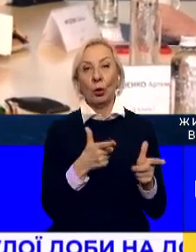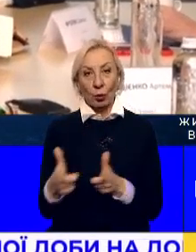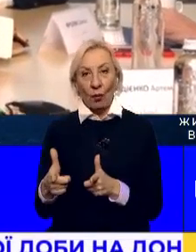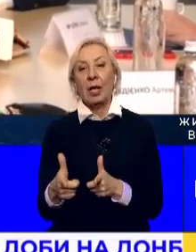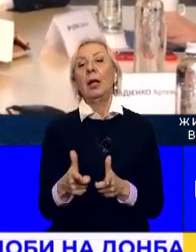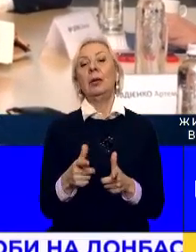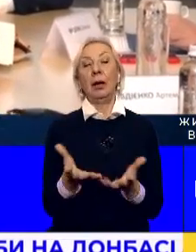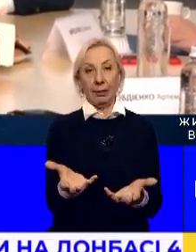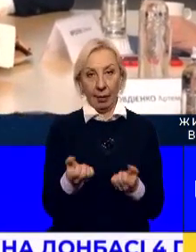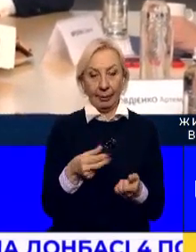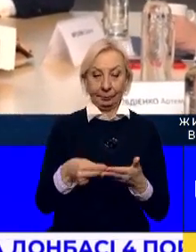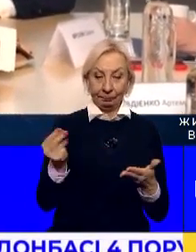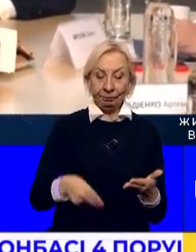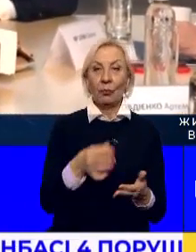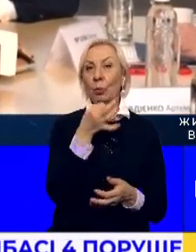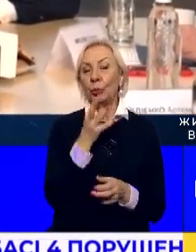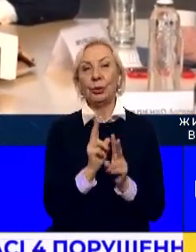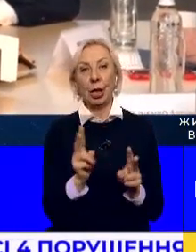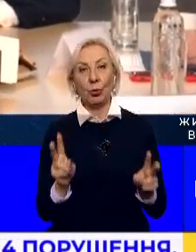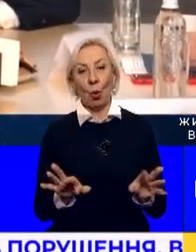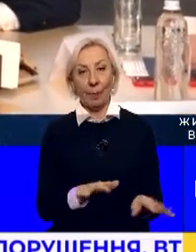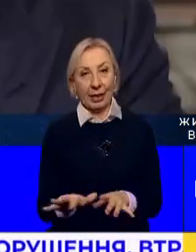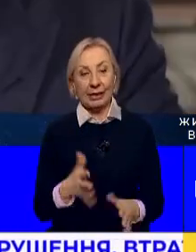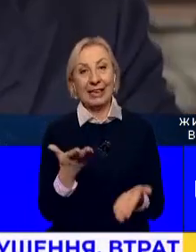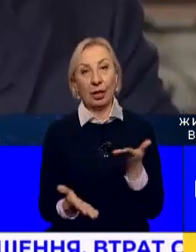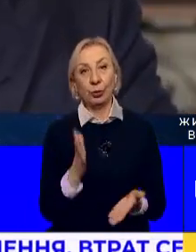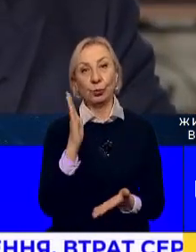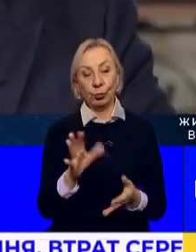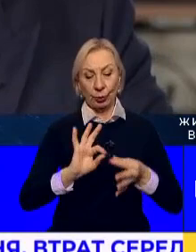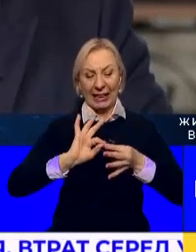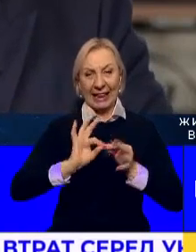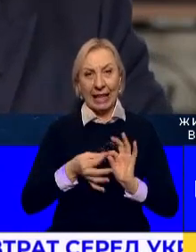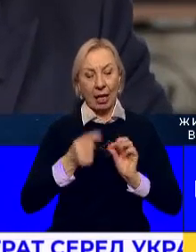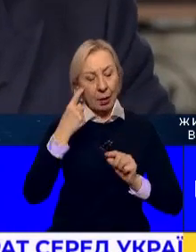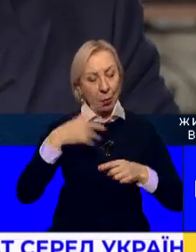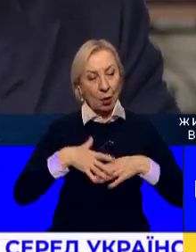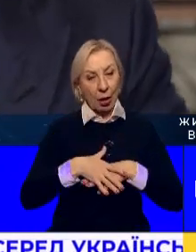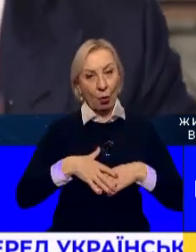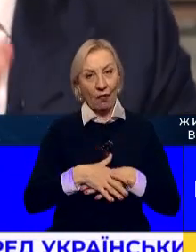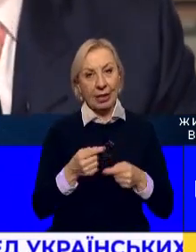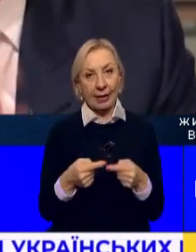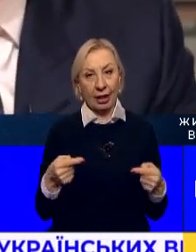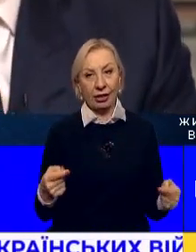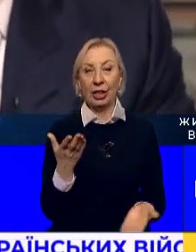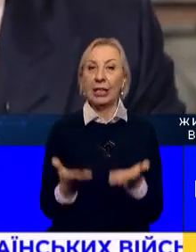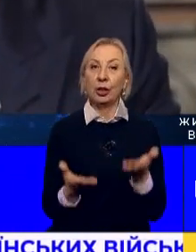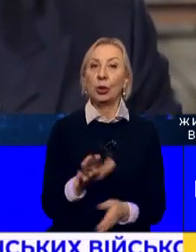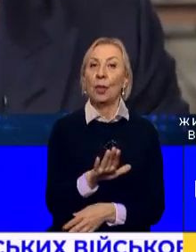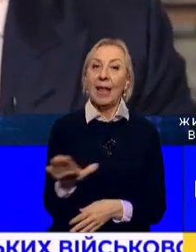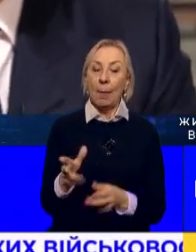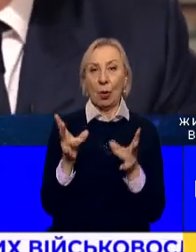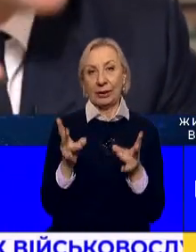акцептувати будь-яку операцію, навіть цю, якщо будуть детально прораховані речі і якщо не постраждають